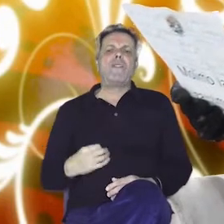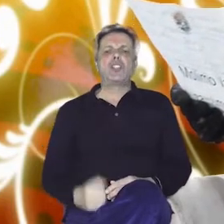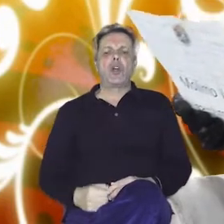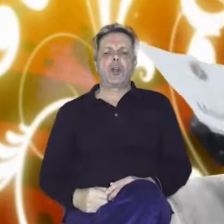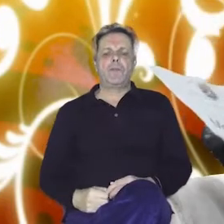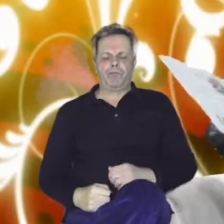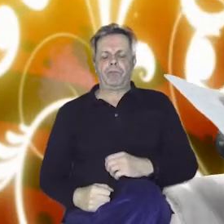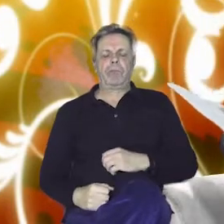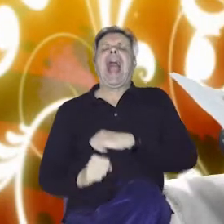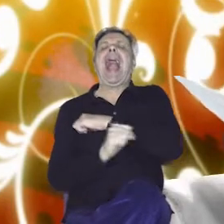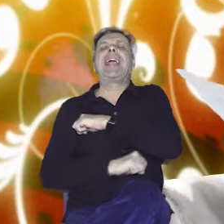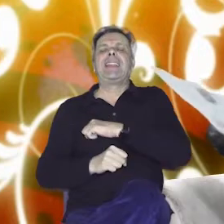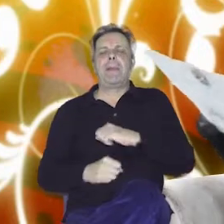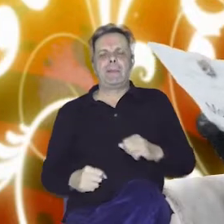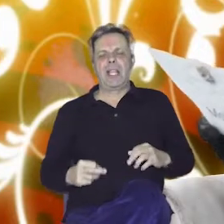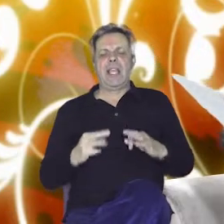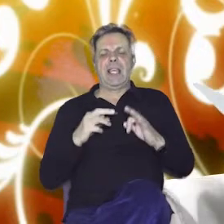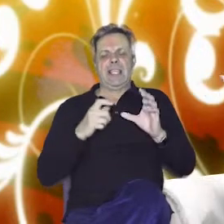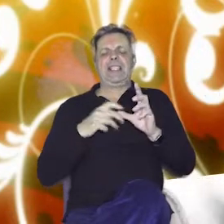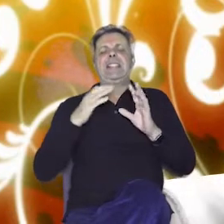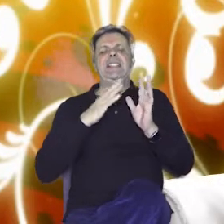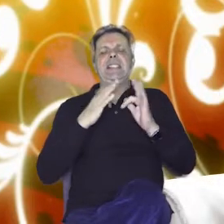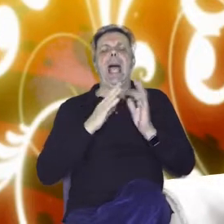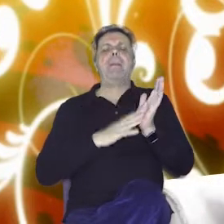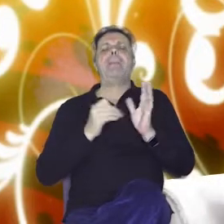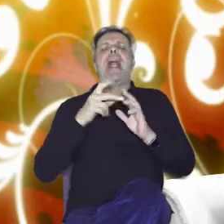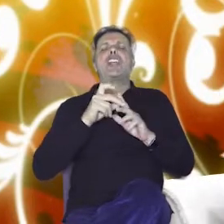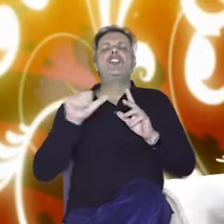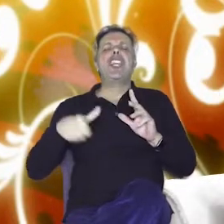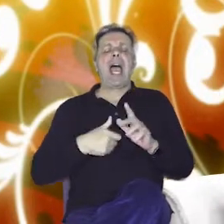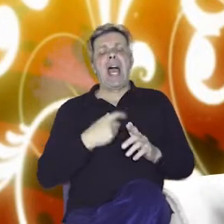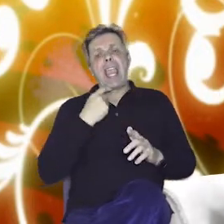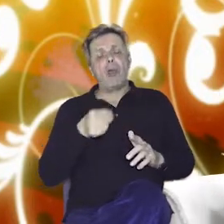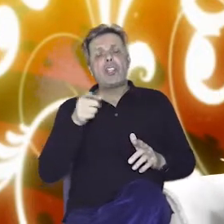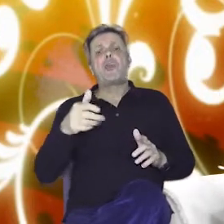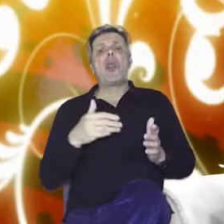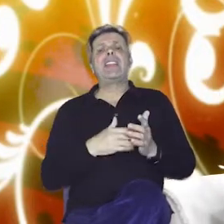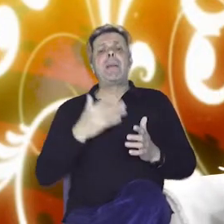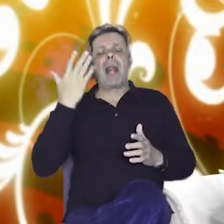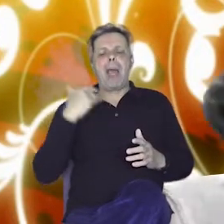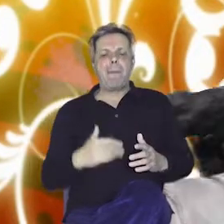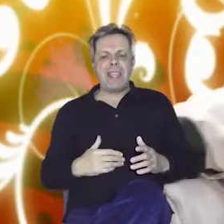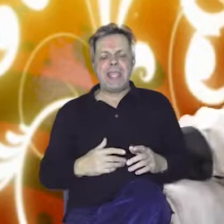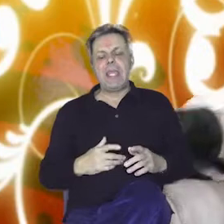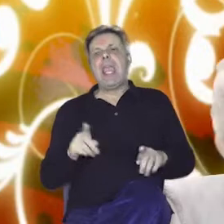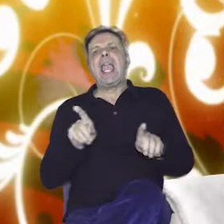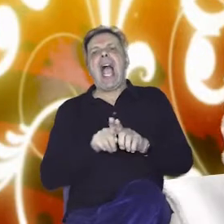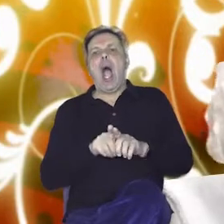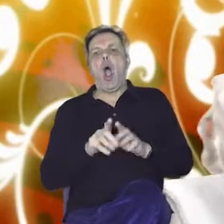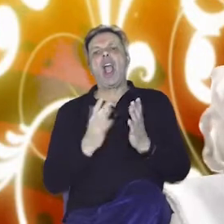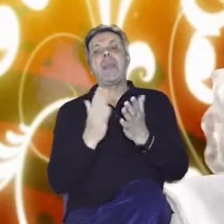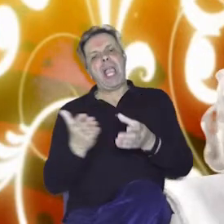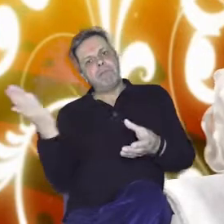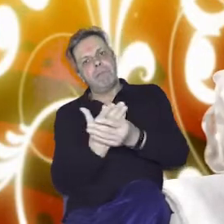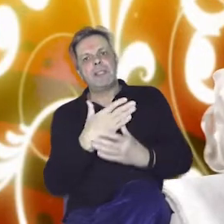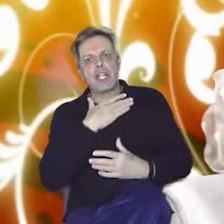akademik Samardžić, je rekao da bi ova knjiga trebala biti jedna vrsta udžbenika. Ali da to ne